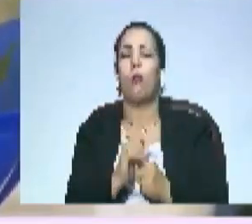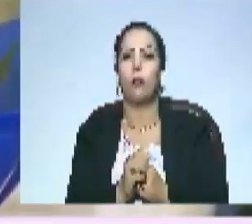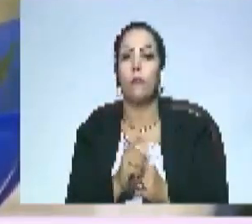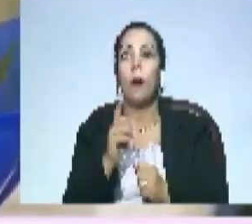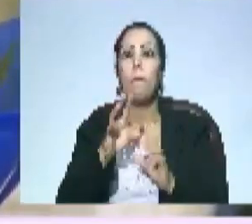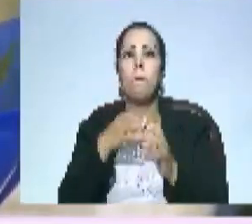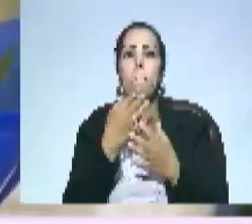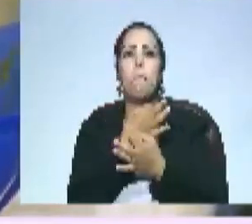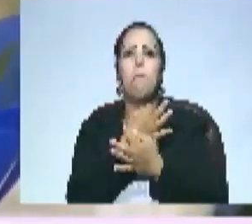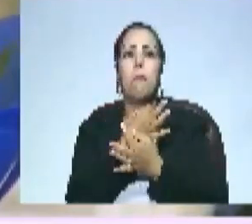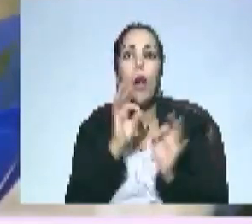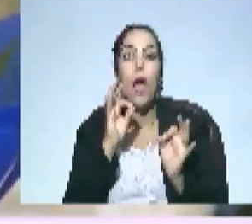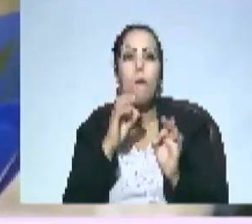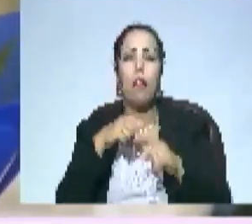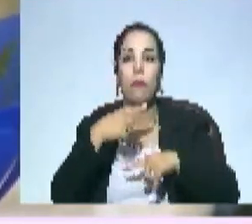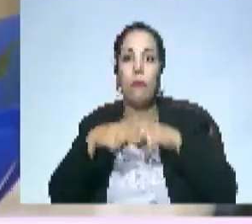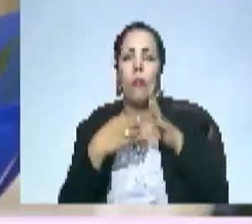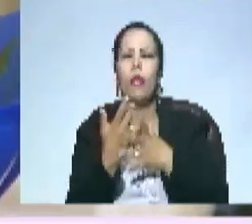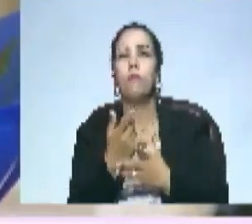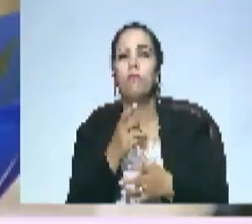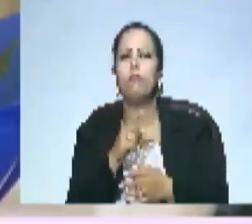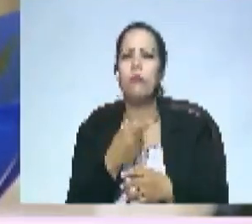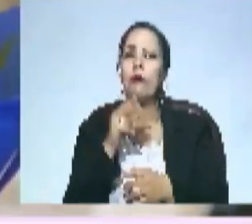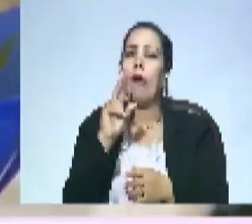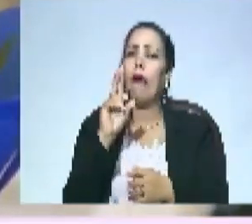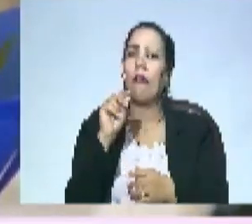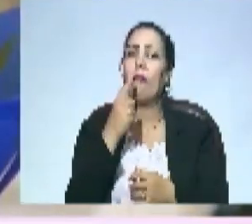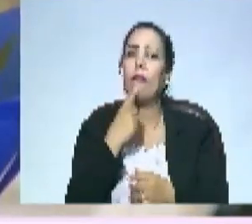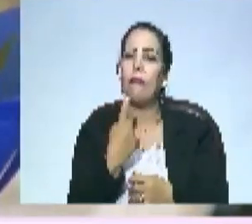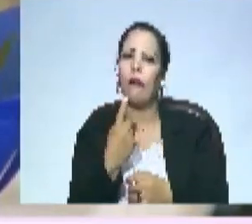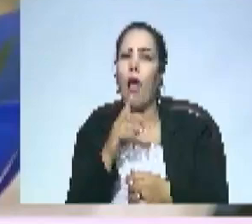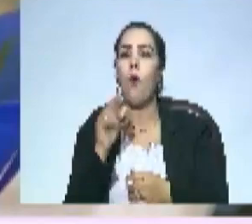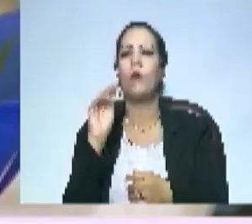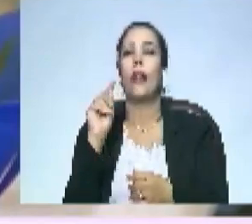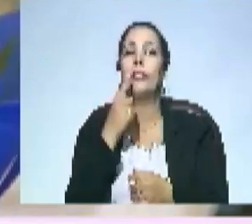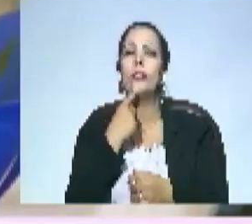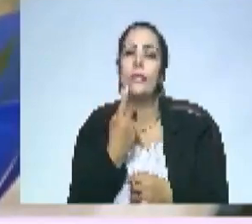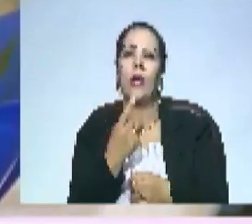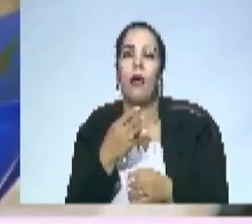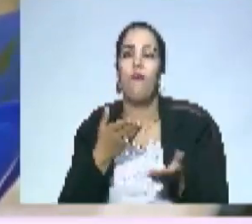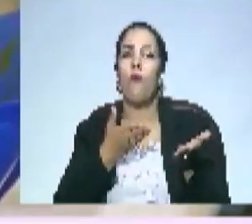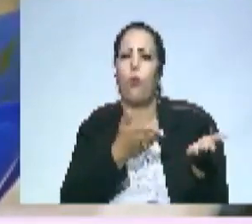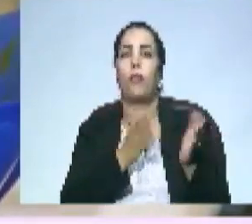بتكلم على سوا الكنالوني ن حوالي ثلث ساعه ونص ساعه في الفرن اوكي